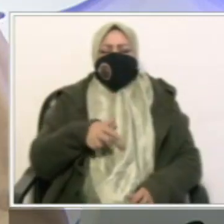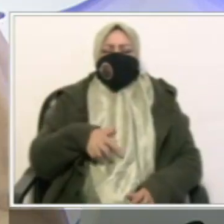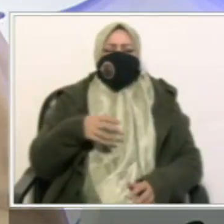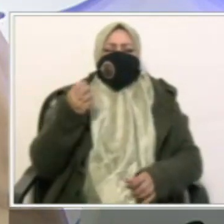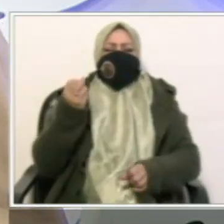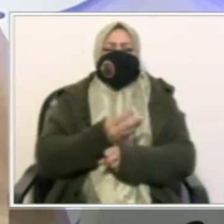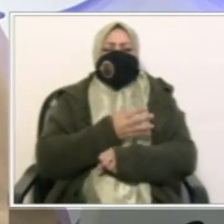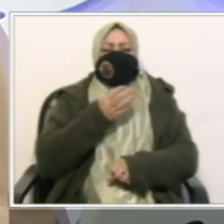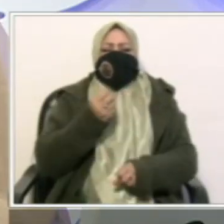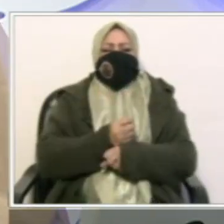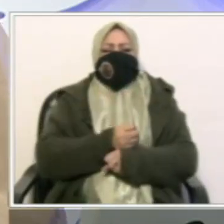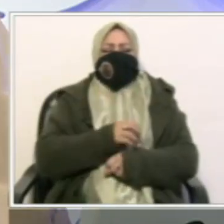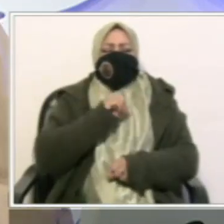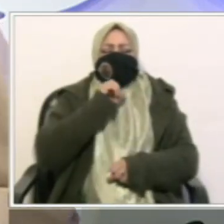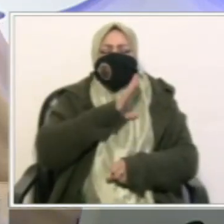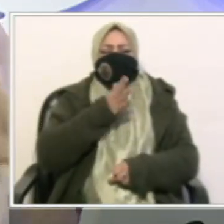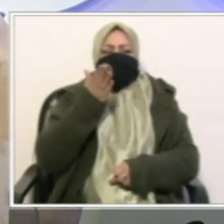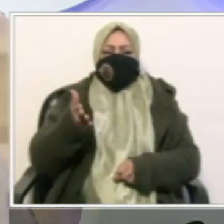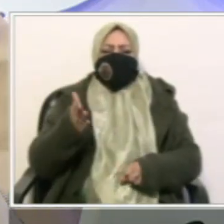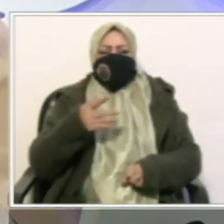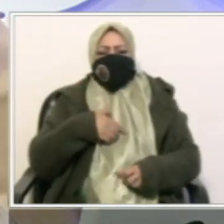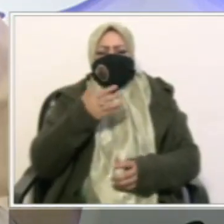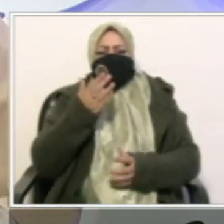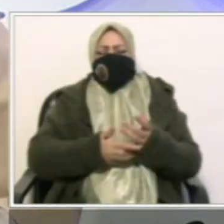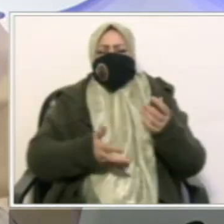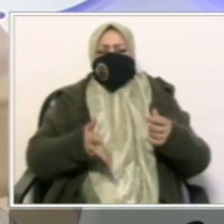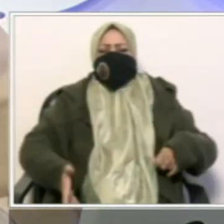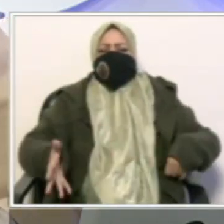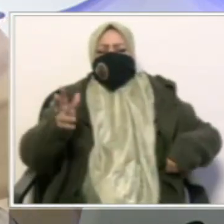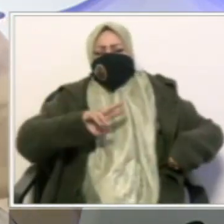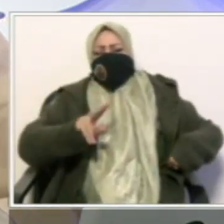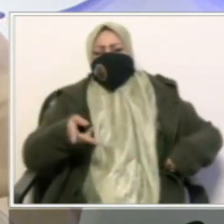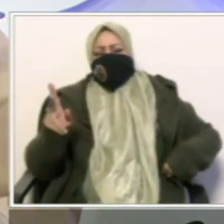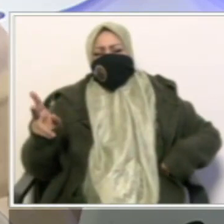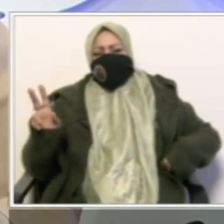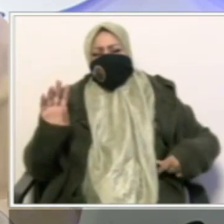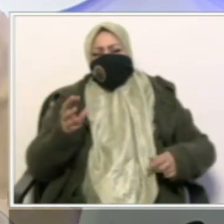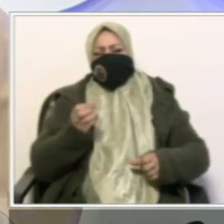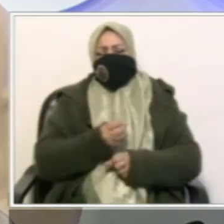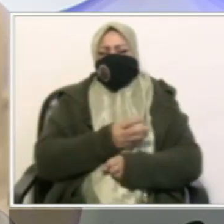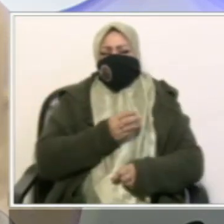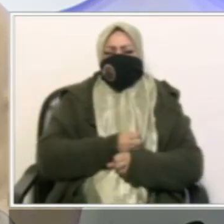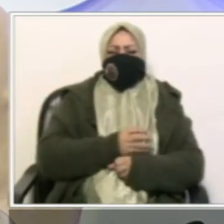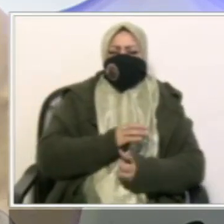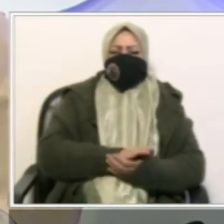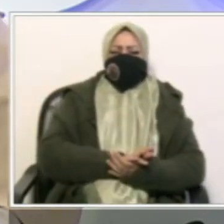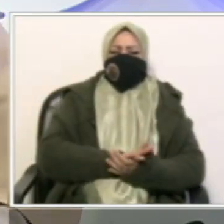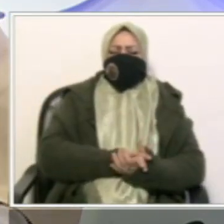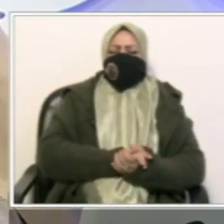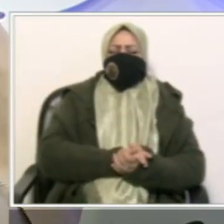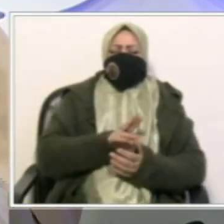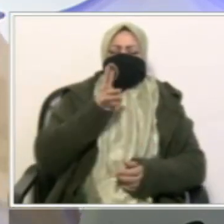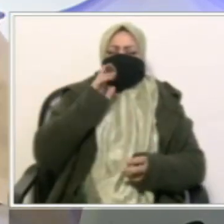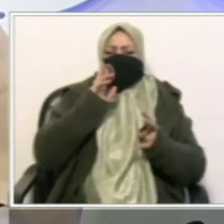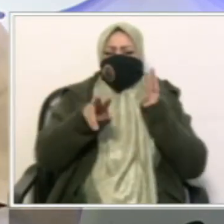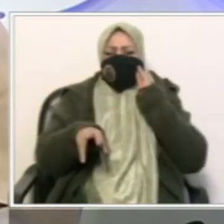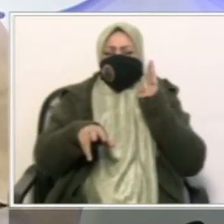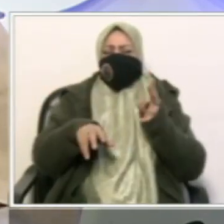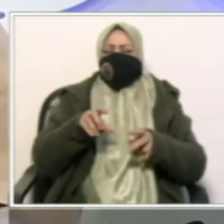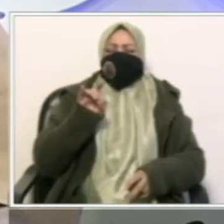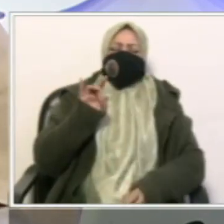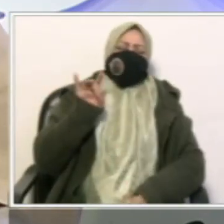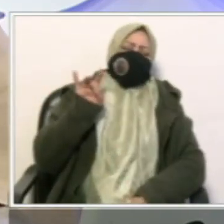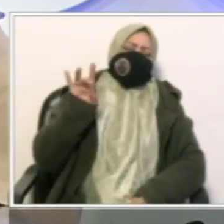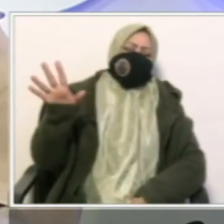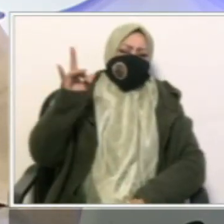من كل جانب. يعني كأننا نرى والعياذ بالله إبليس وهو متكي يضع